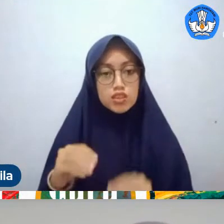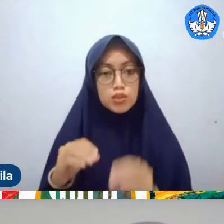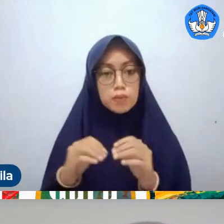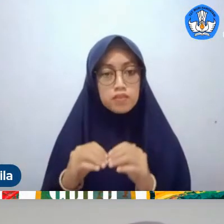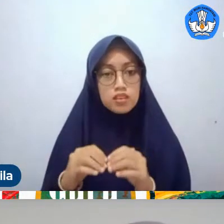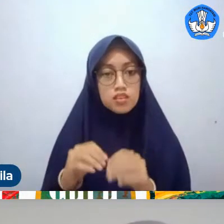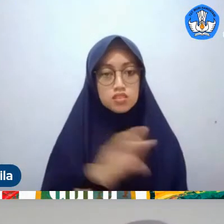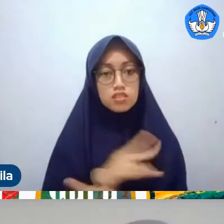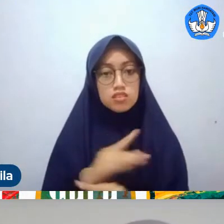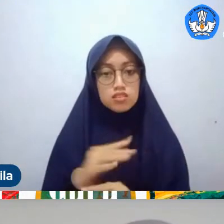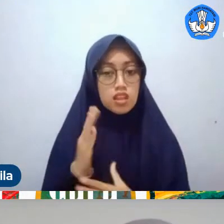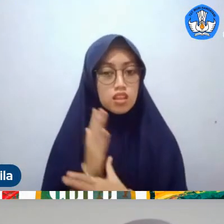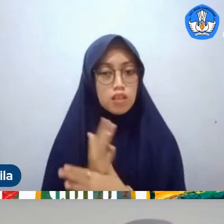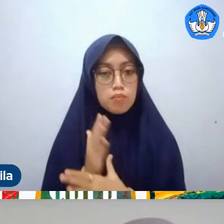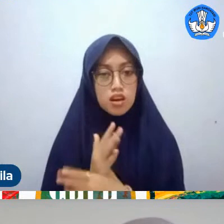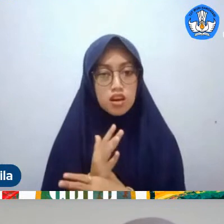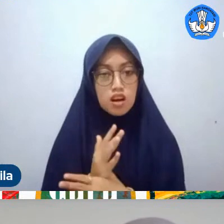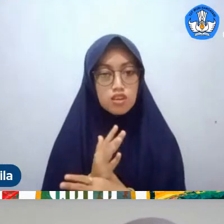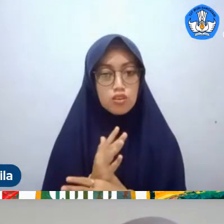Swabaha di